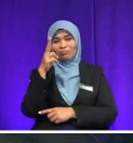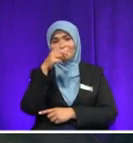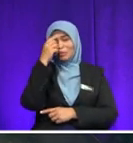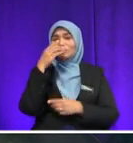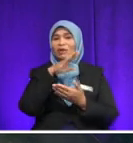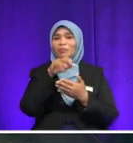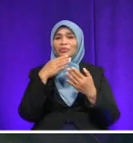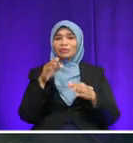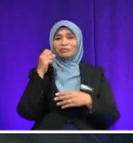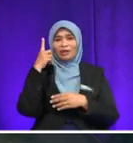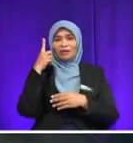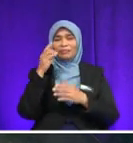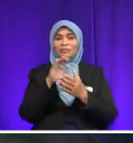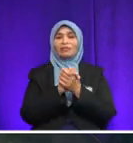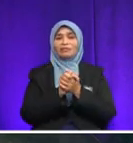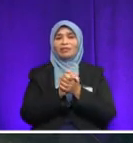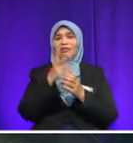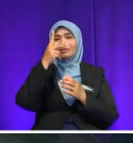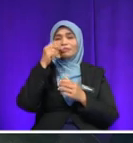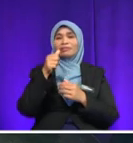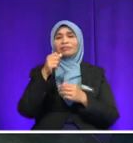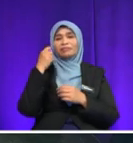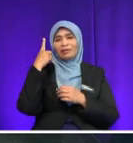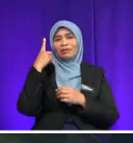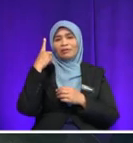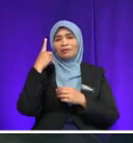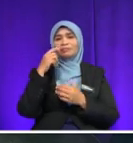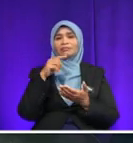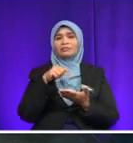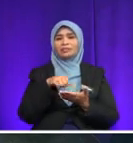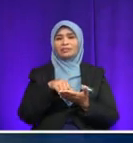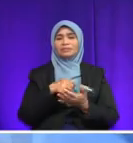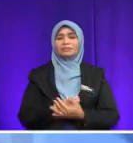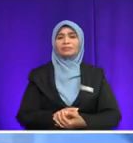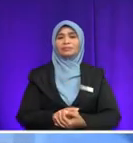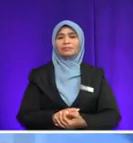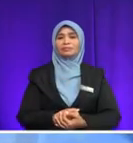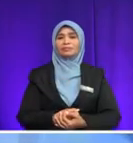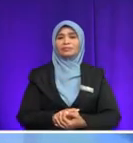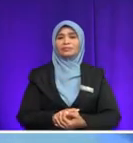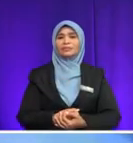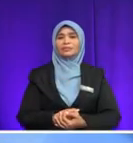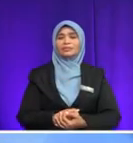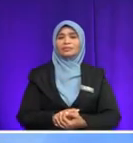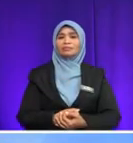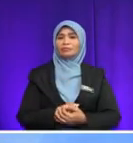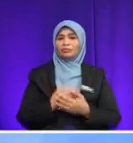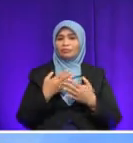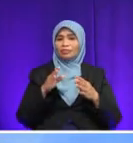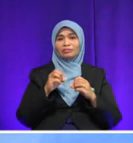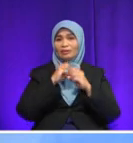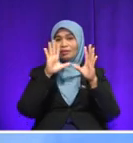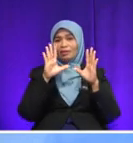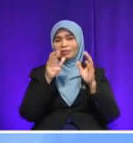OKE tanya Karena ada paham tajuk menyapu Tadi Alhamdulillah sudah dijelaskan dengan